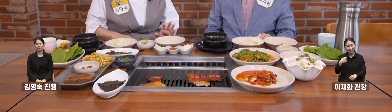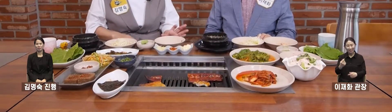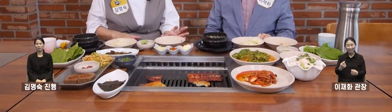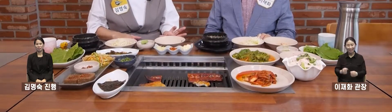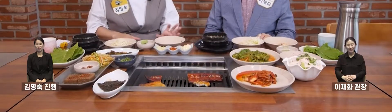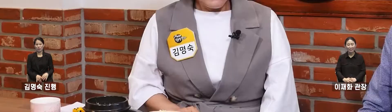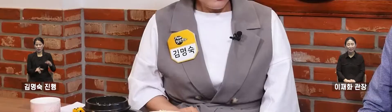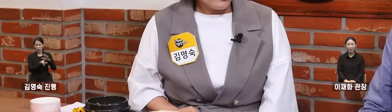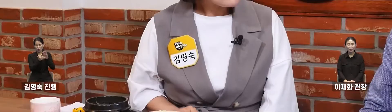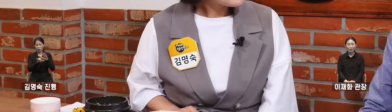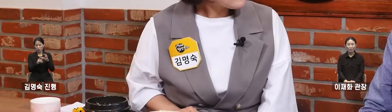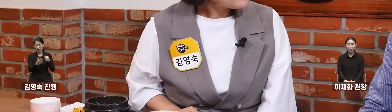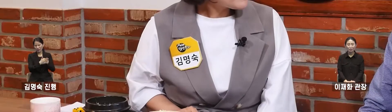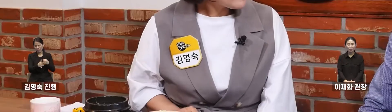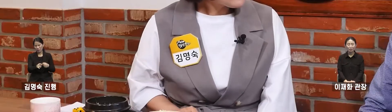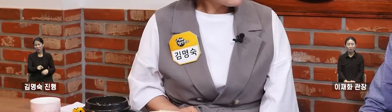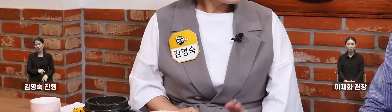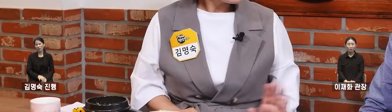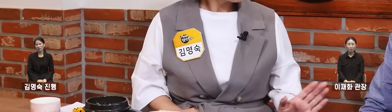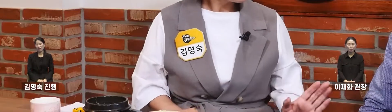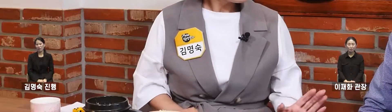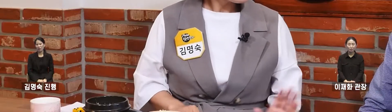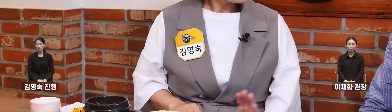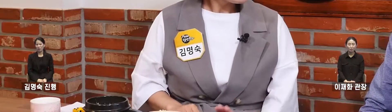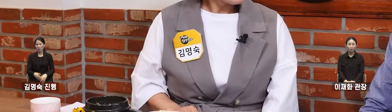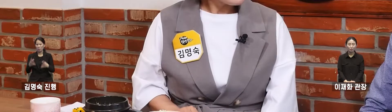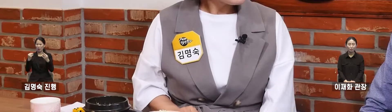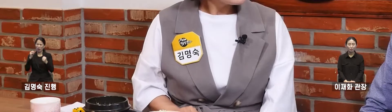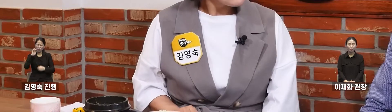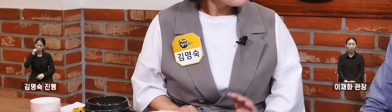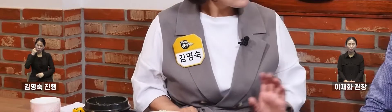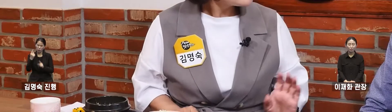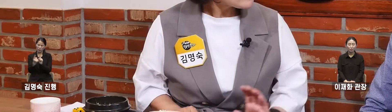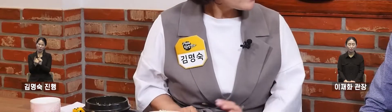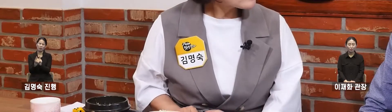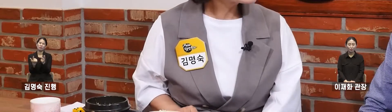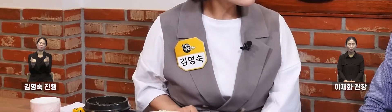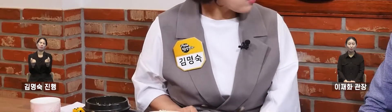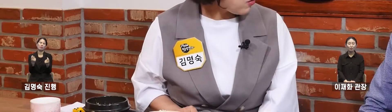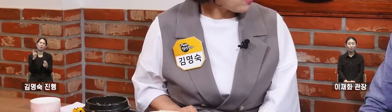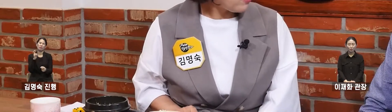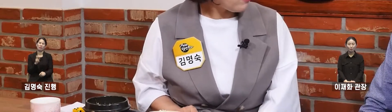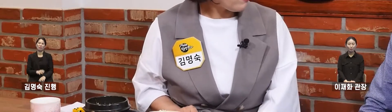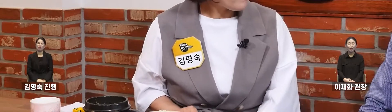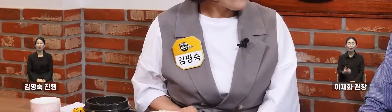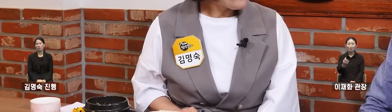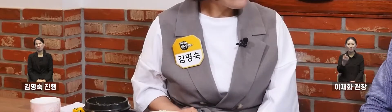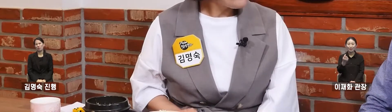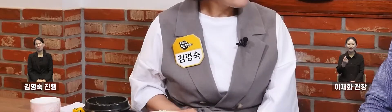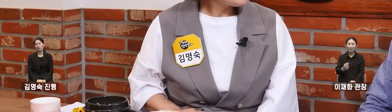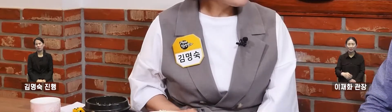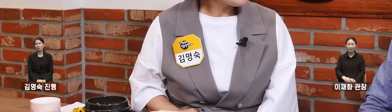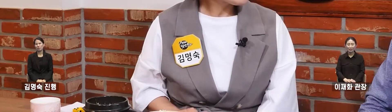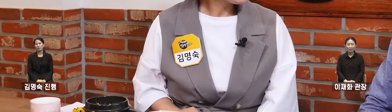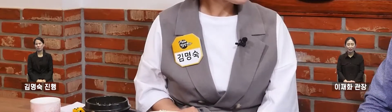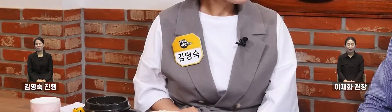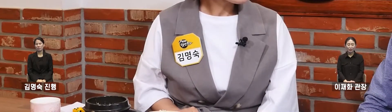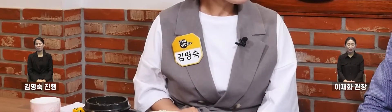그런데 예. 이제 코로나 때문에 아무래도 좀 많은 어려움이 좀 있으셨을 것 같아요. 네, 예, 맞습니다.